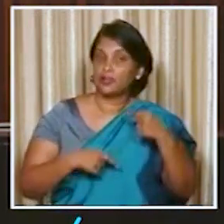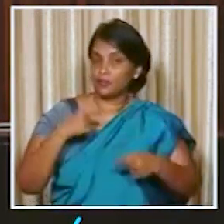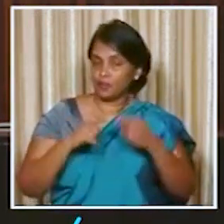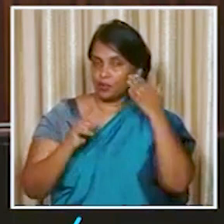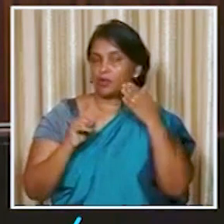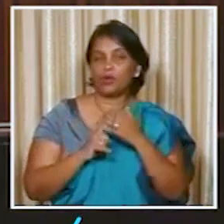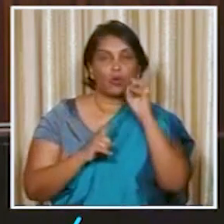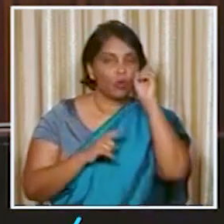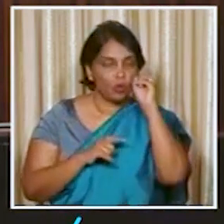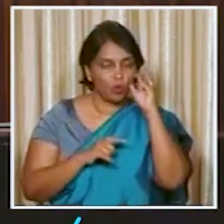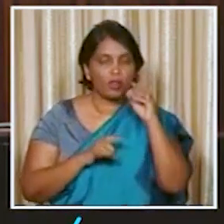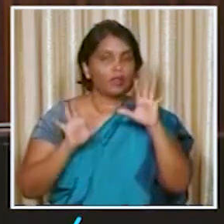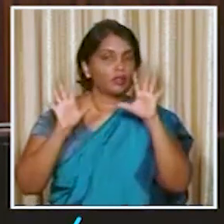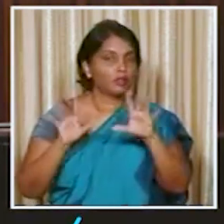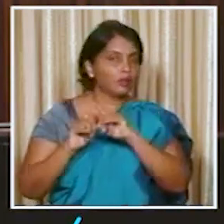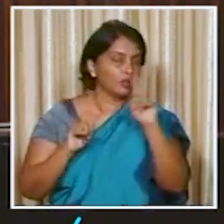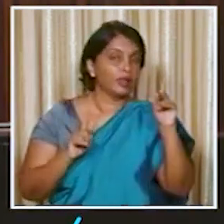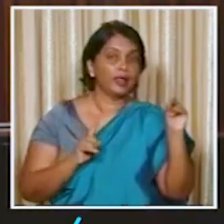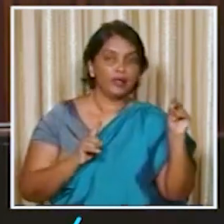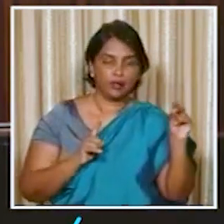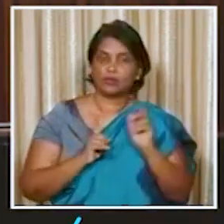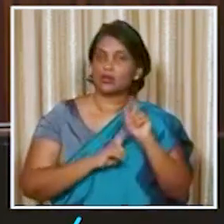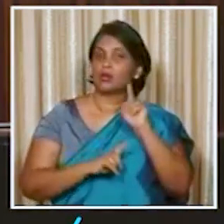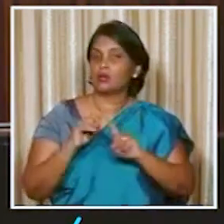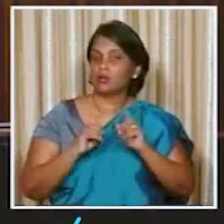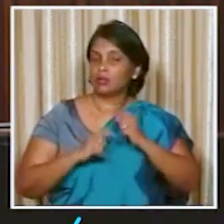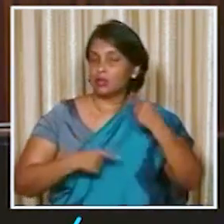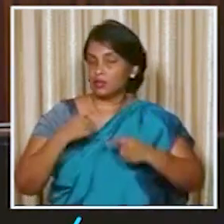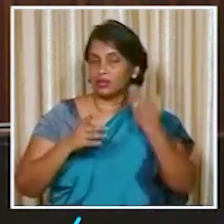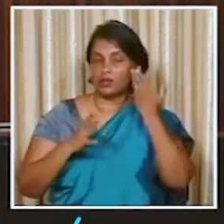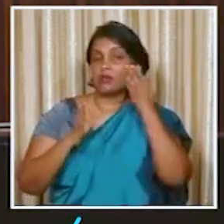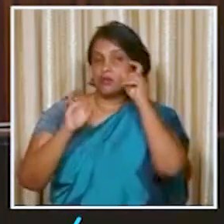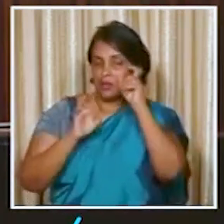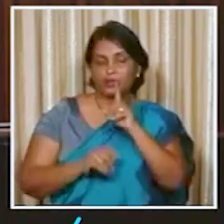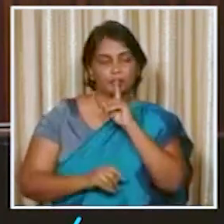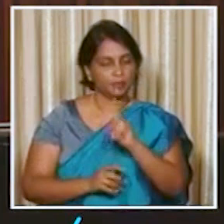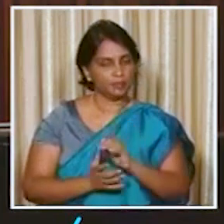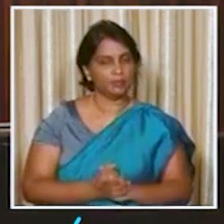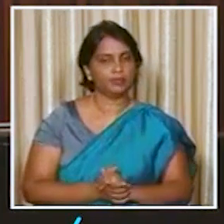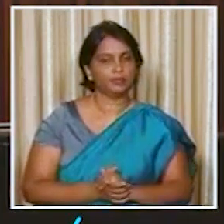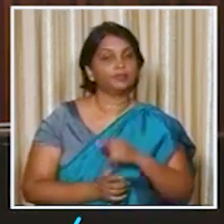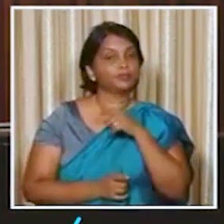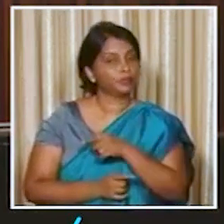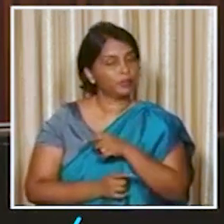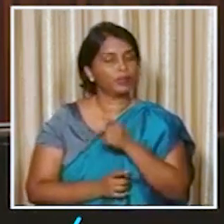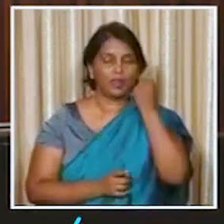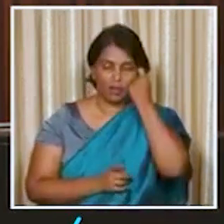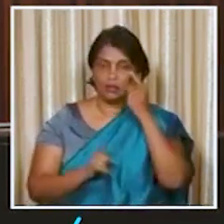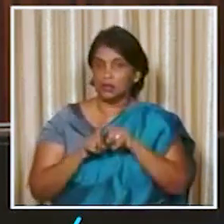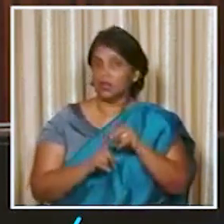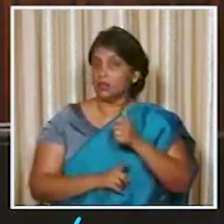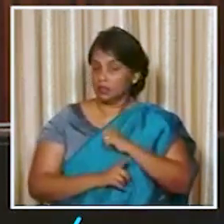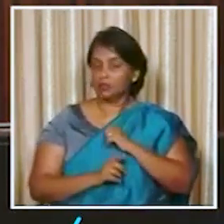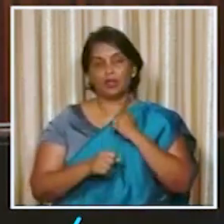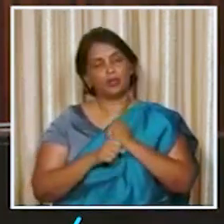අදාළ උදෑසන 10:11 පාර්ලිමේන්තු විවාදයේ දර්ශනද නරඹන ලෙස මා ඉල්ලා සිටිමි. මෙහිදී එම යෝජනාවට පක්ෂව